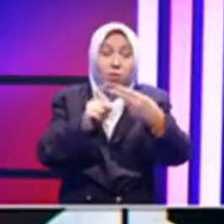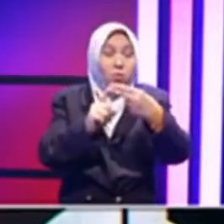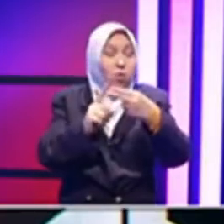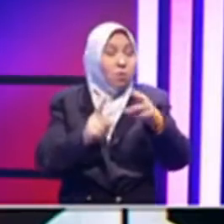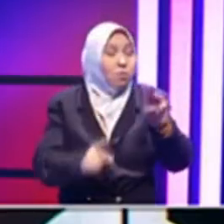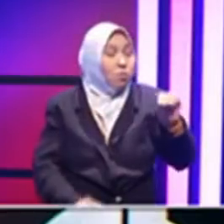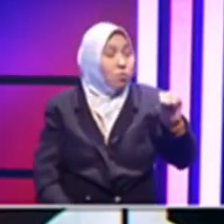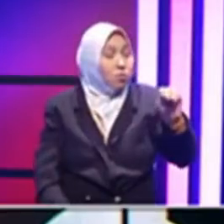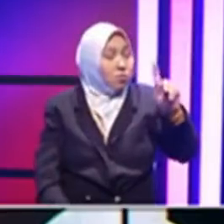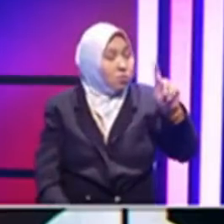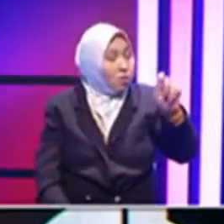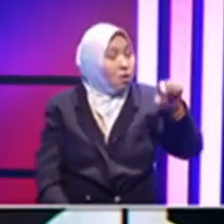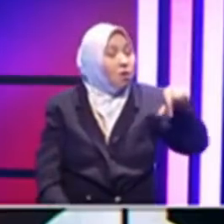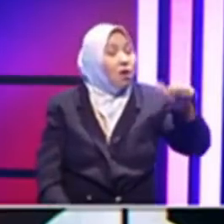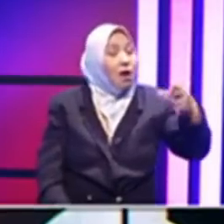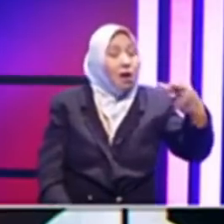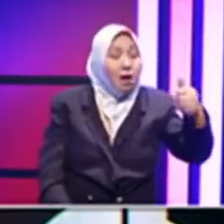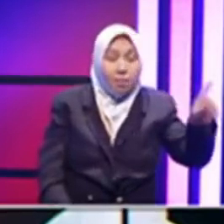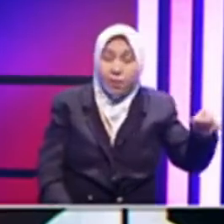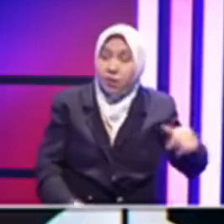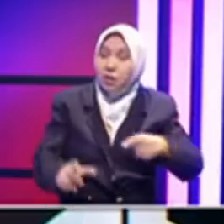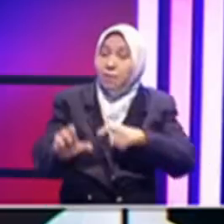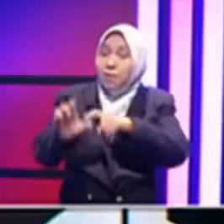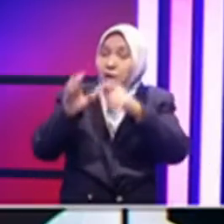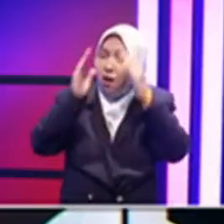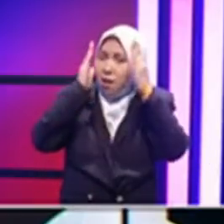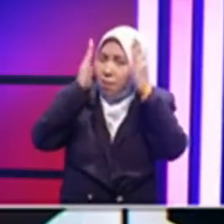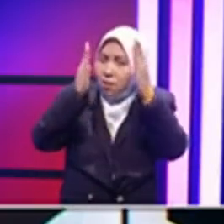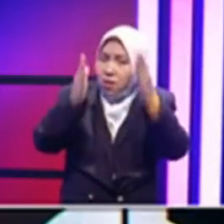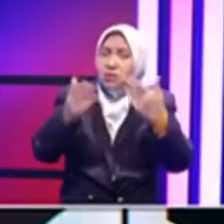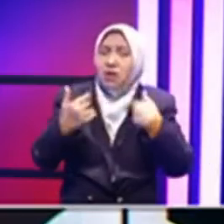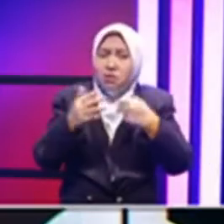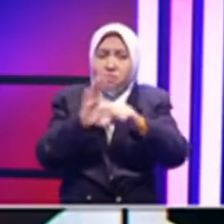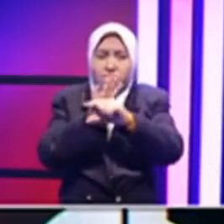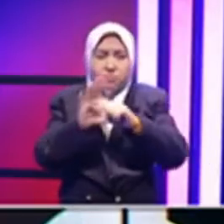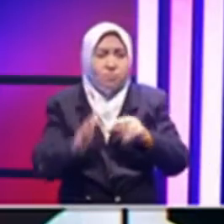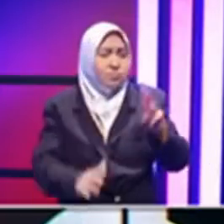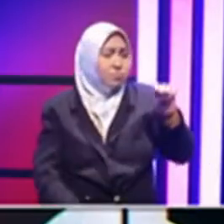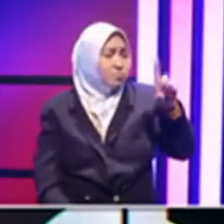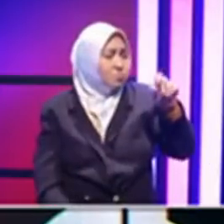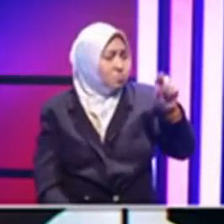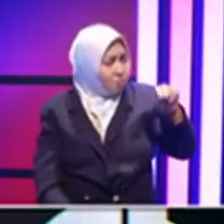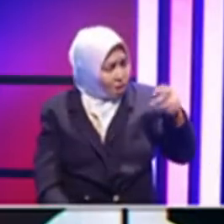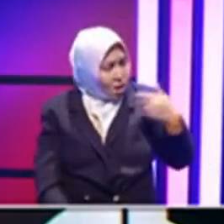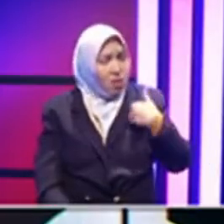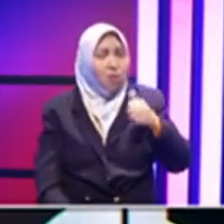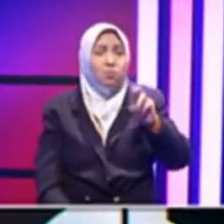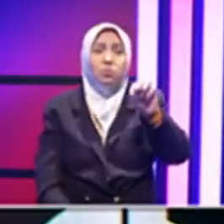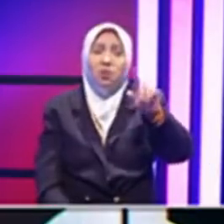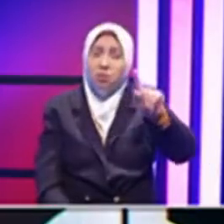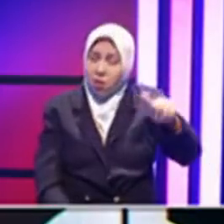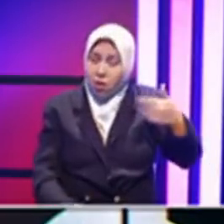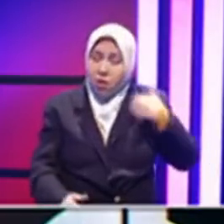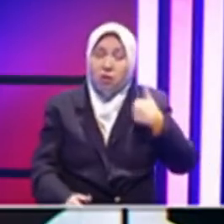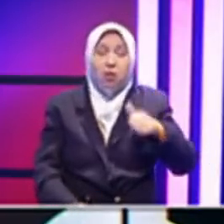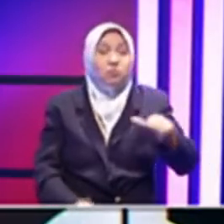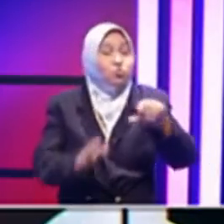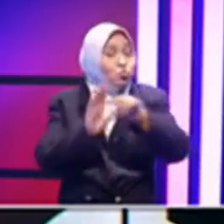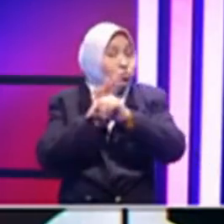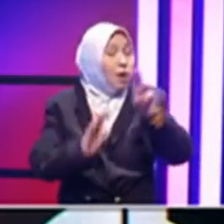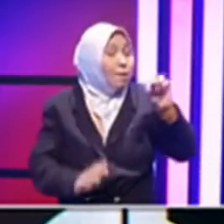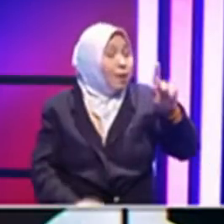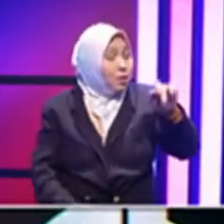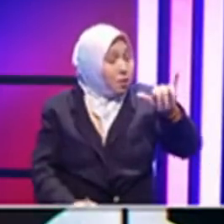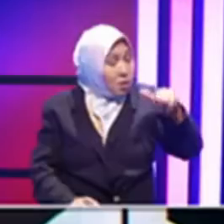ini sebenarnya ia akan menarik lagi perhatian. Kita ada surah Madaniyah ada huruf muqatta'ah, tetapi ada huruf surah